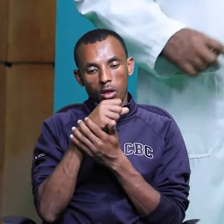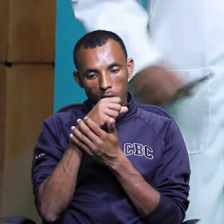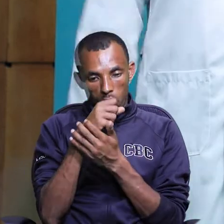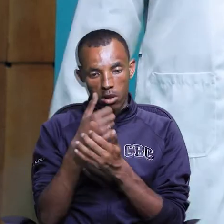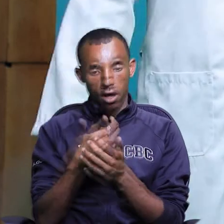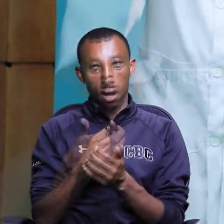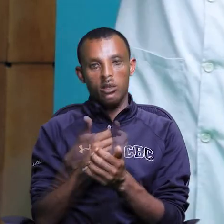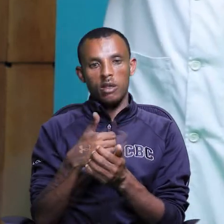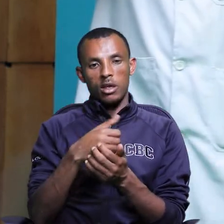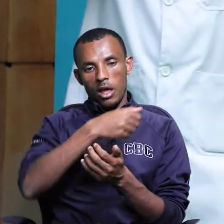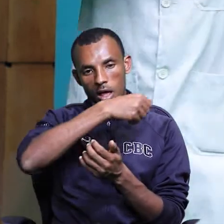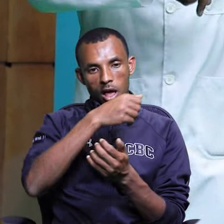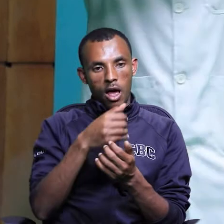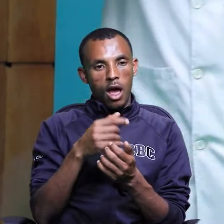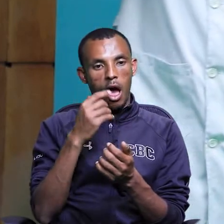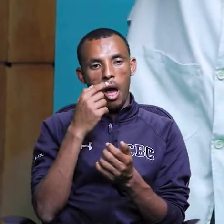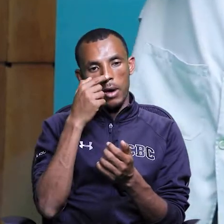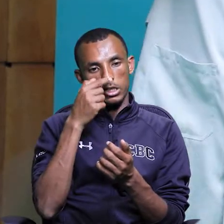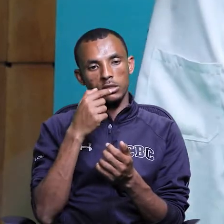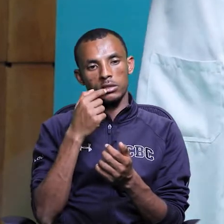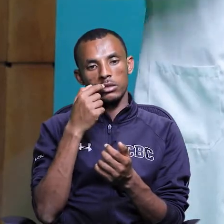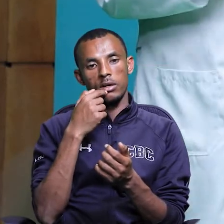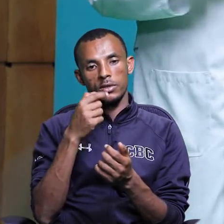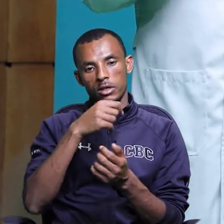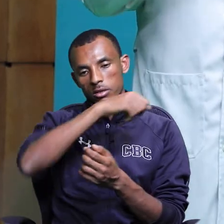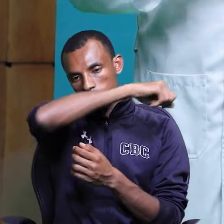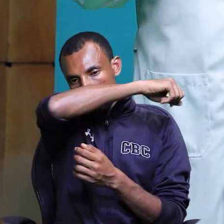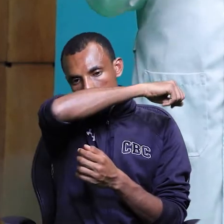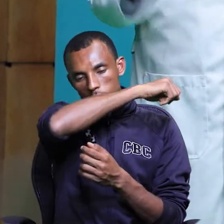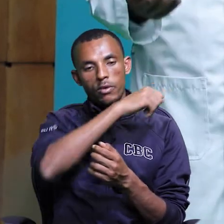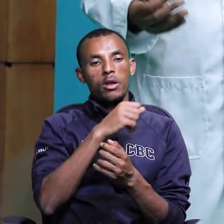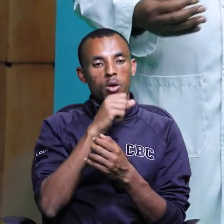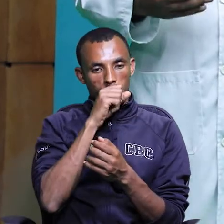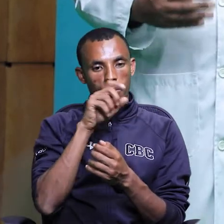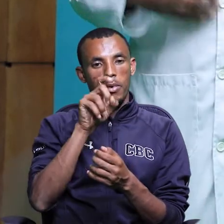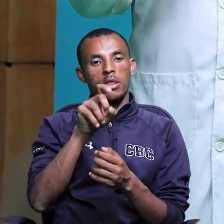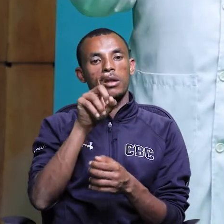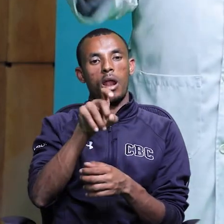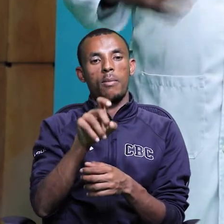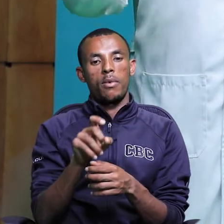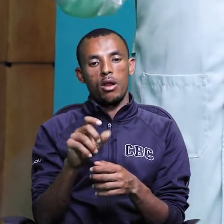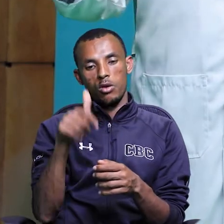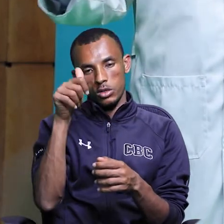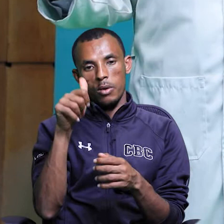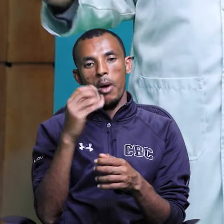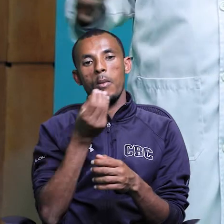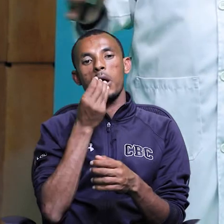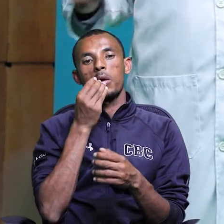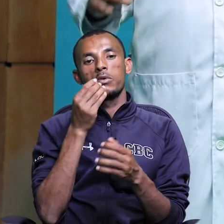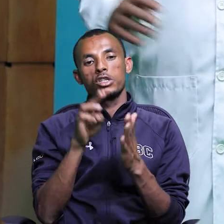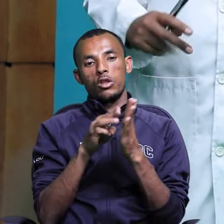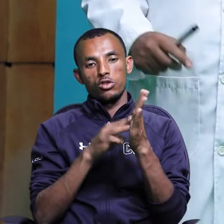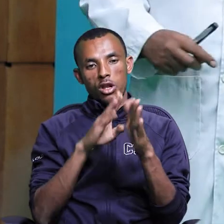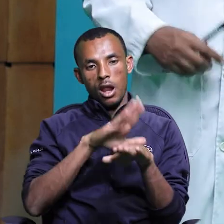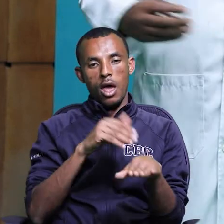ሲያስነጥሰን አፋችንን በክንዳችን በመሸፈን ማስነጠስ እንዳለብን። ሌሎችንም በአመጋገብ ስርዓቶች ላይ